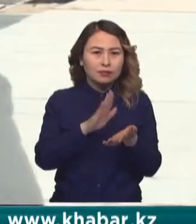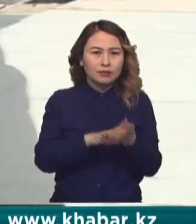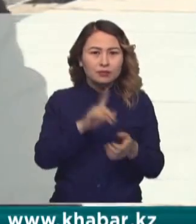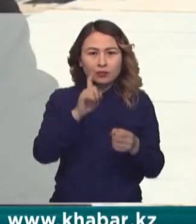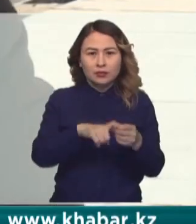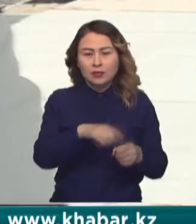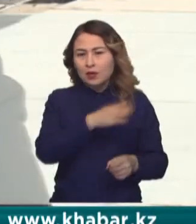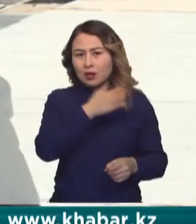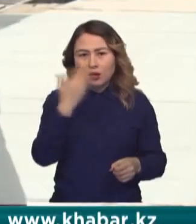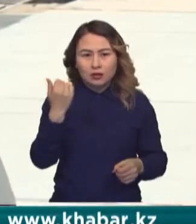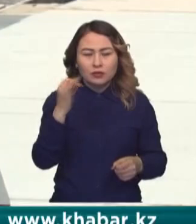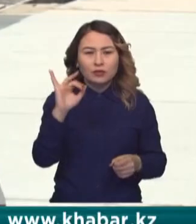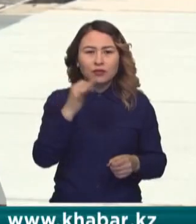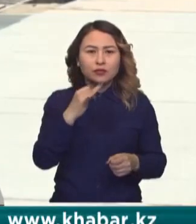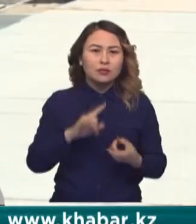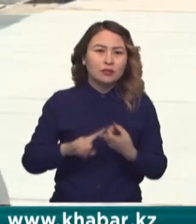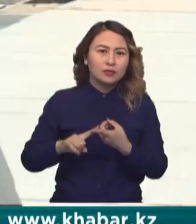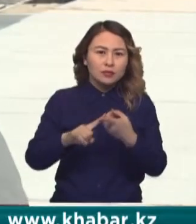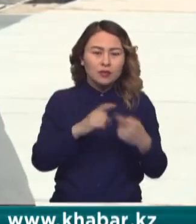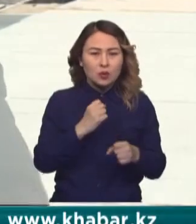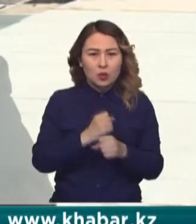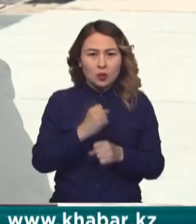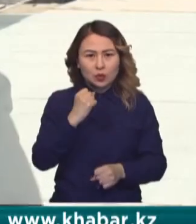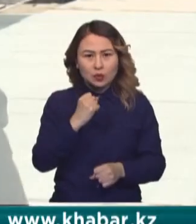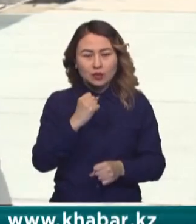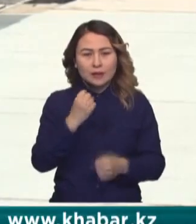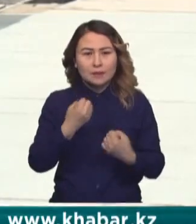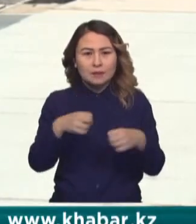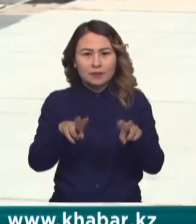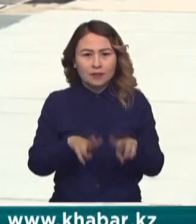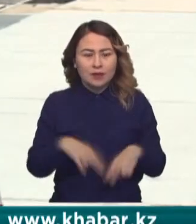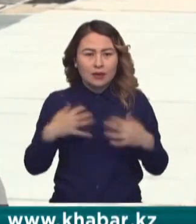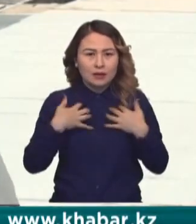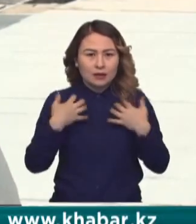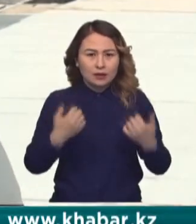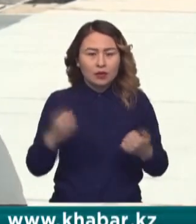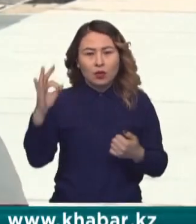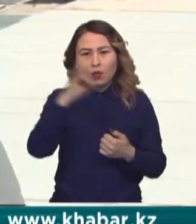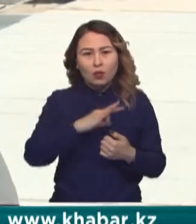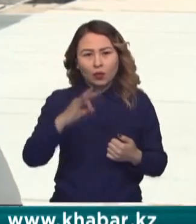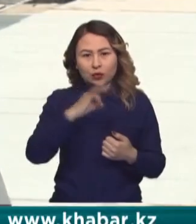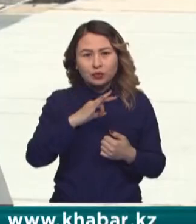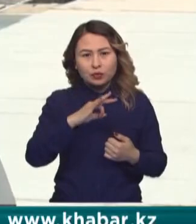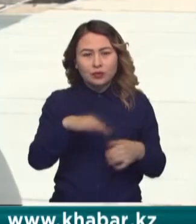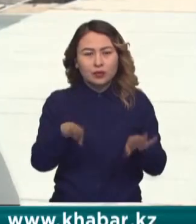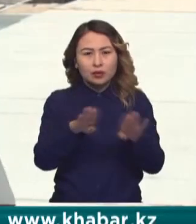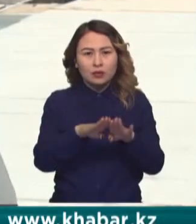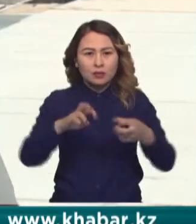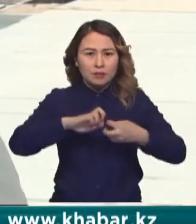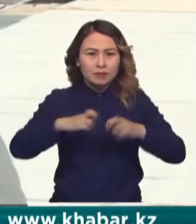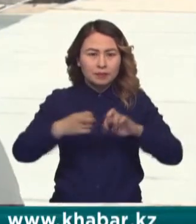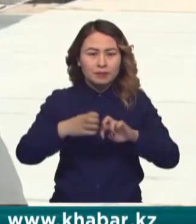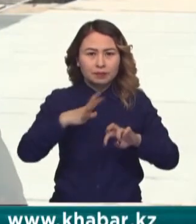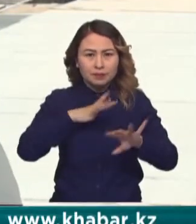туралы санитарлық эпидемиологиялық қадағалау мамандары мен денсаулық сақтау саласының өкілдері осы мәліметті айта